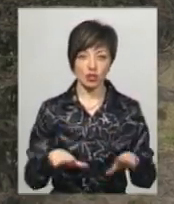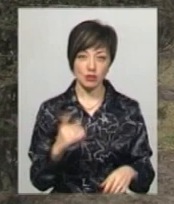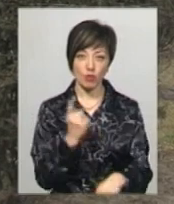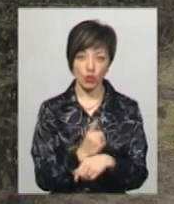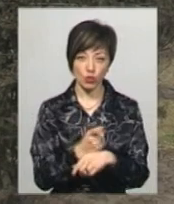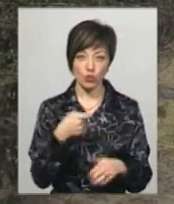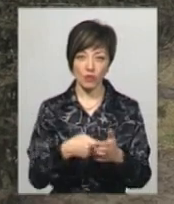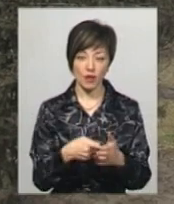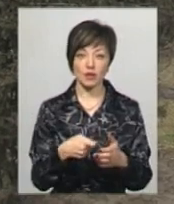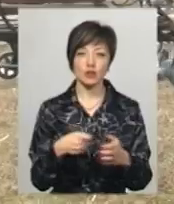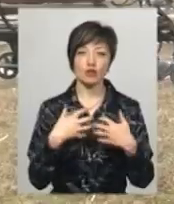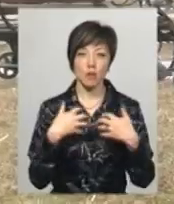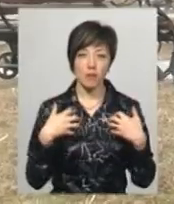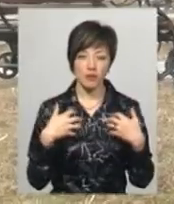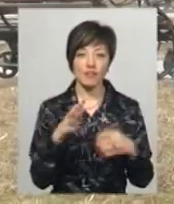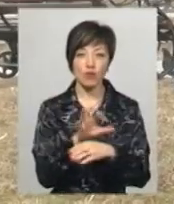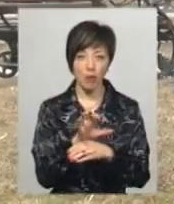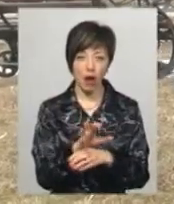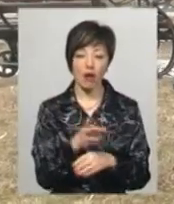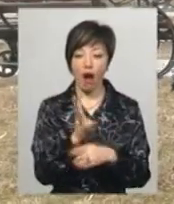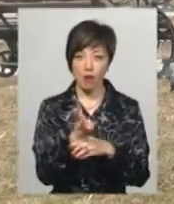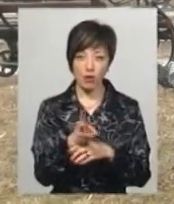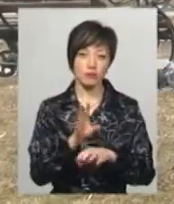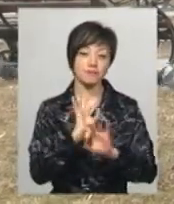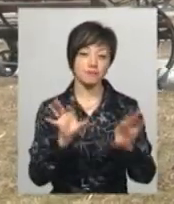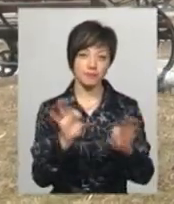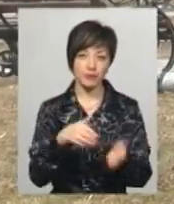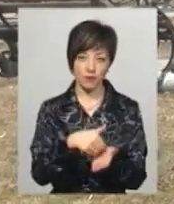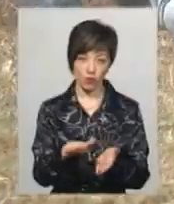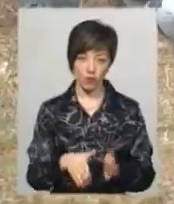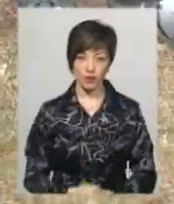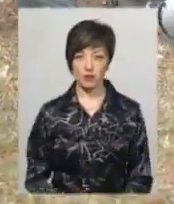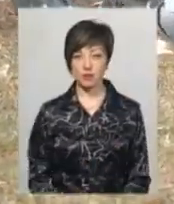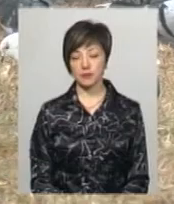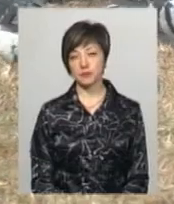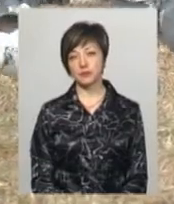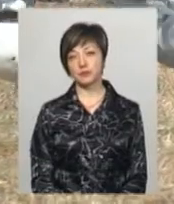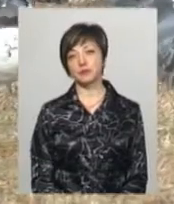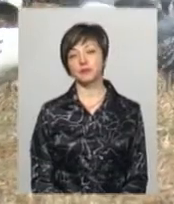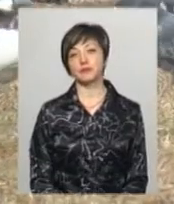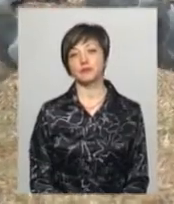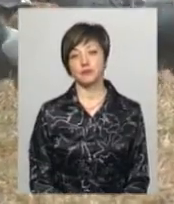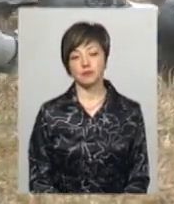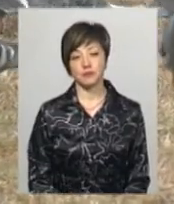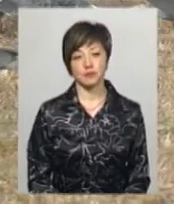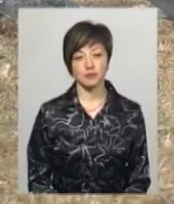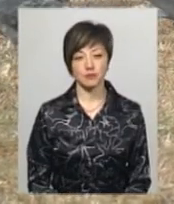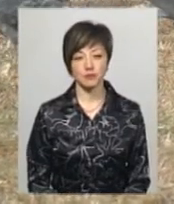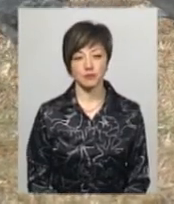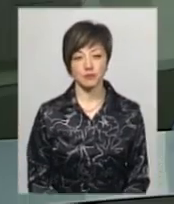заборону годування собак в межах міста, на камеру свою позицію озвучувати відмовилися. Леся Боровець, Іван Мовчан. Новини Поділля